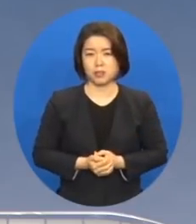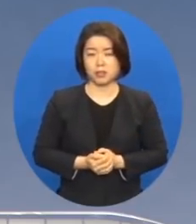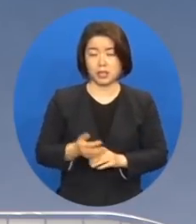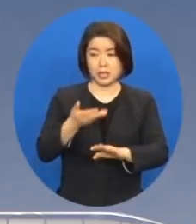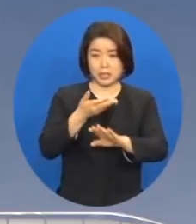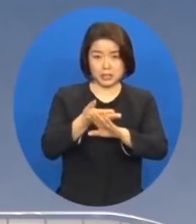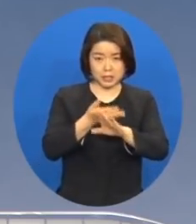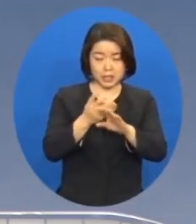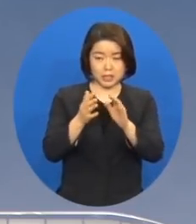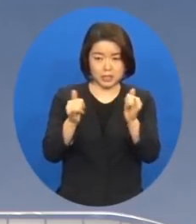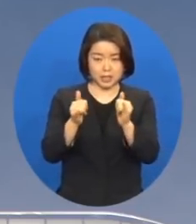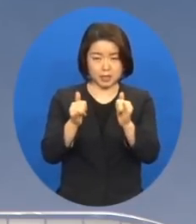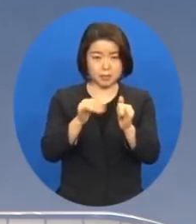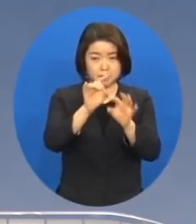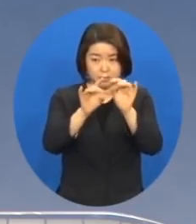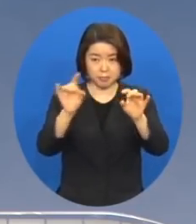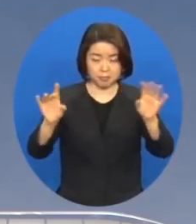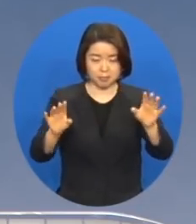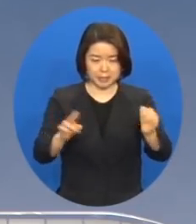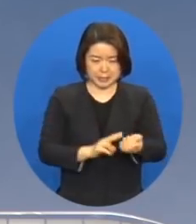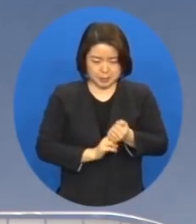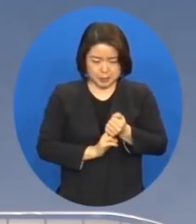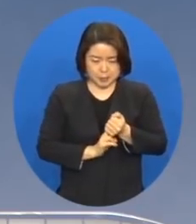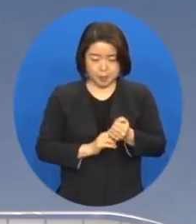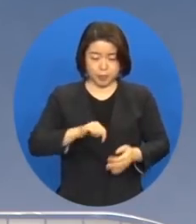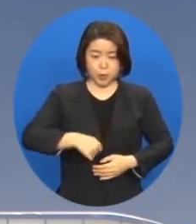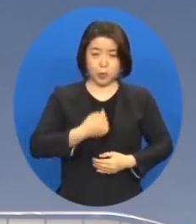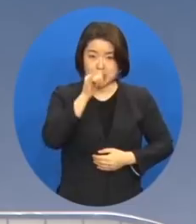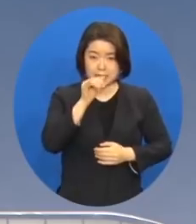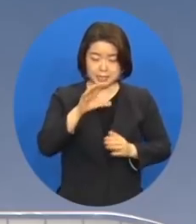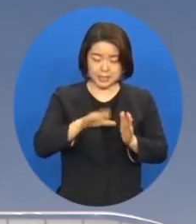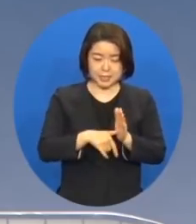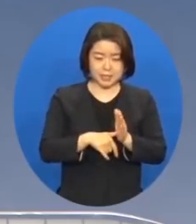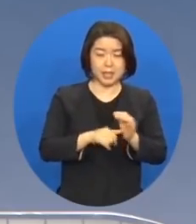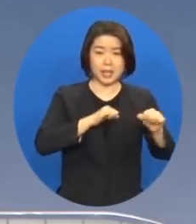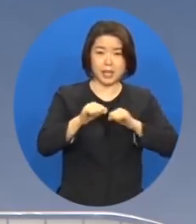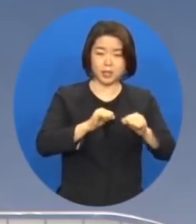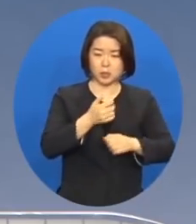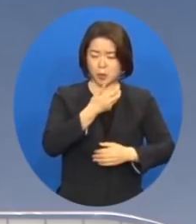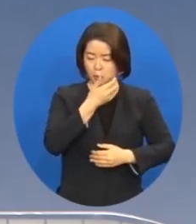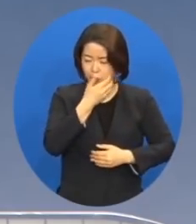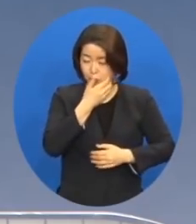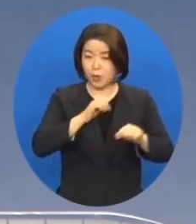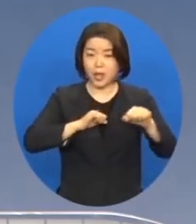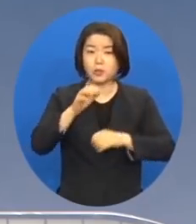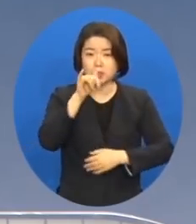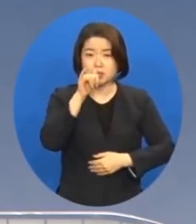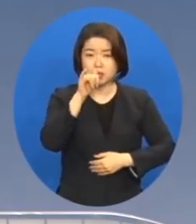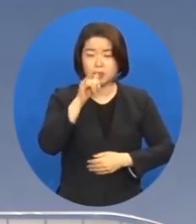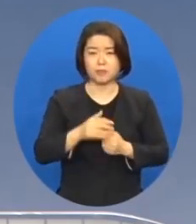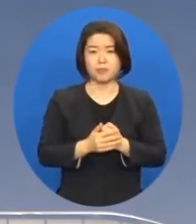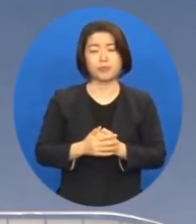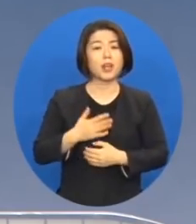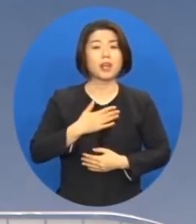사람들마다 다 숨겨놓은 혼자만에 있을 때 행동, 부끄러운 짓이 있잖아요.